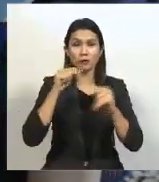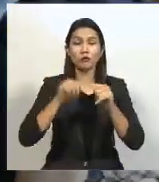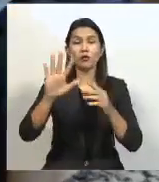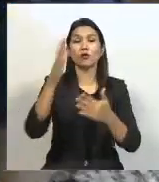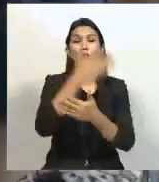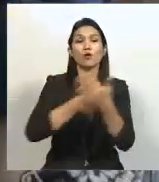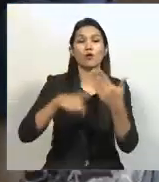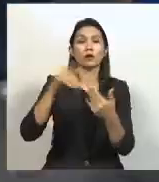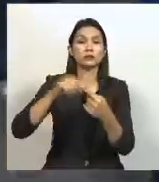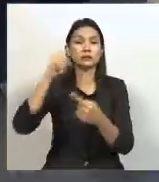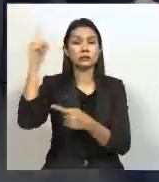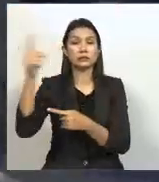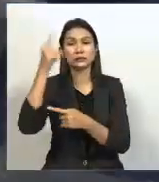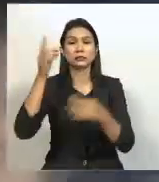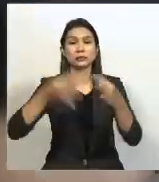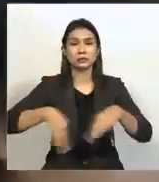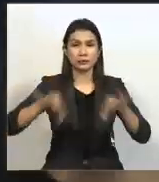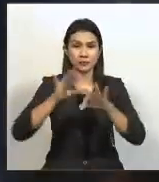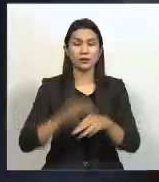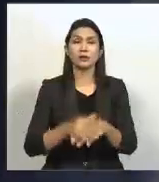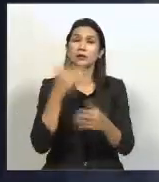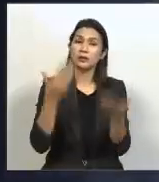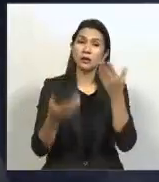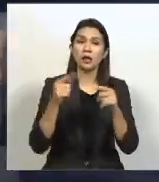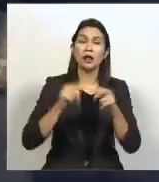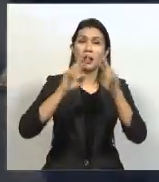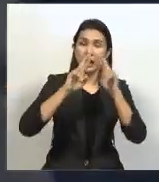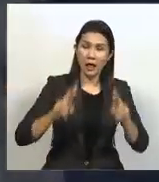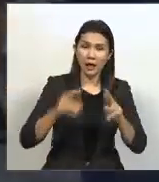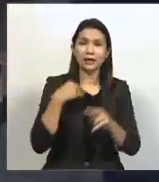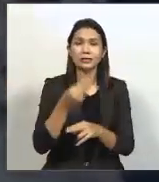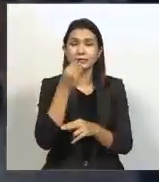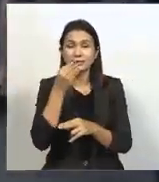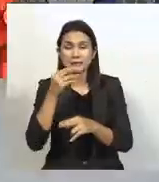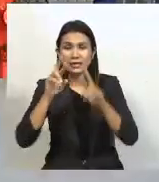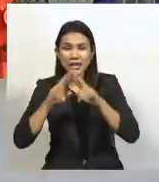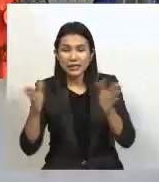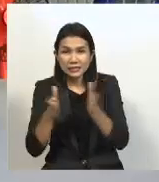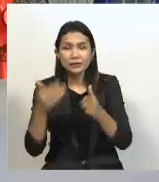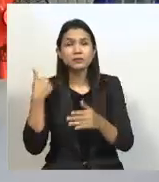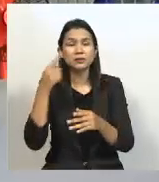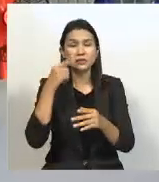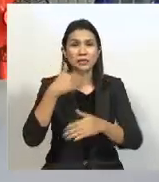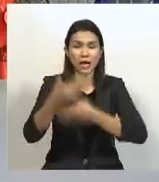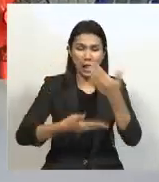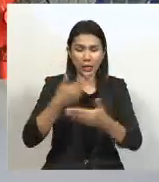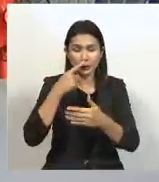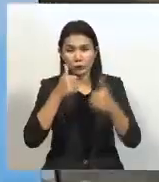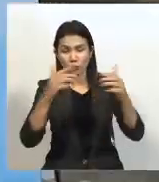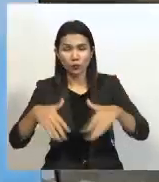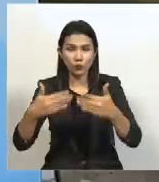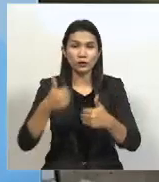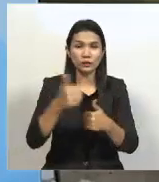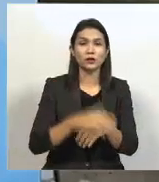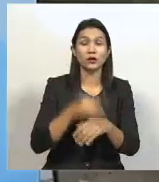พาะในต่างจังหวัดที่เป็นแหล่งท่องเที่ยวสำคัญทำให้ไม่ว่าจะเป็นร้านอาหารและก็ร้านค้ารายย่อยมียอดการใช้จ่ายที่คึกคัก